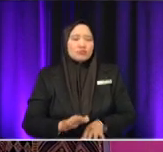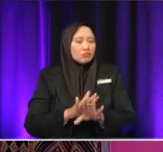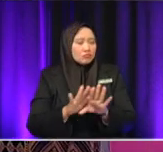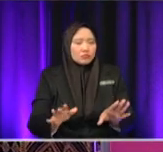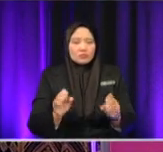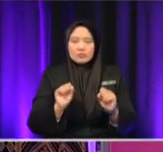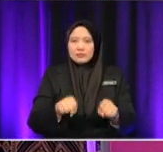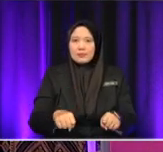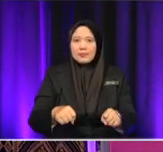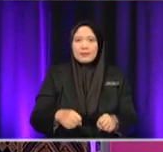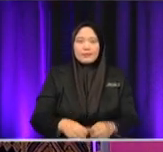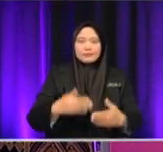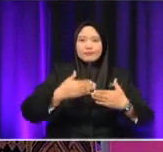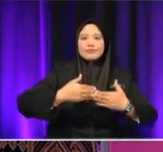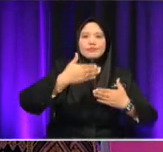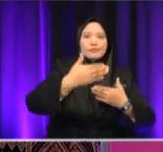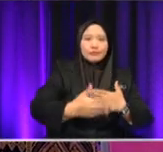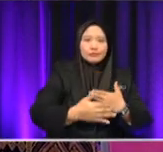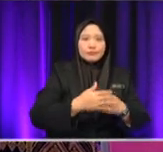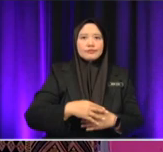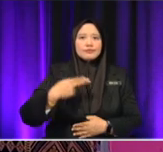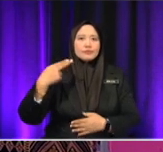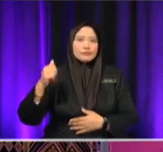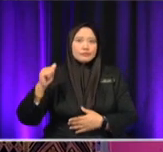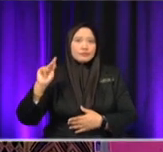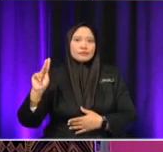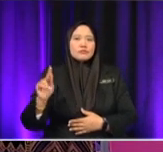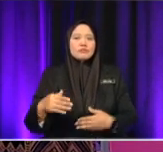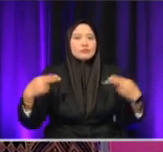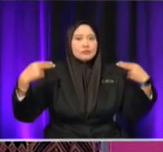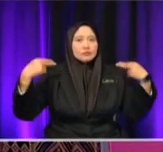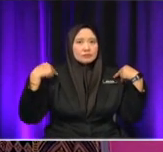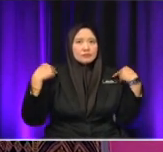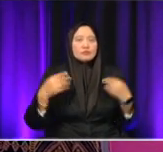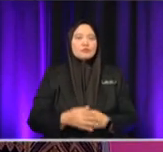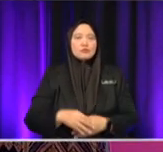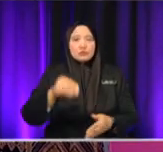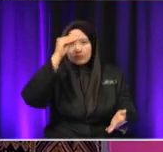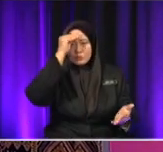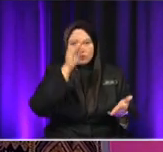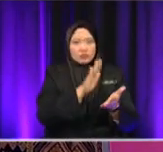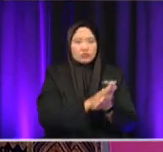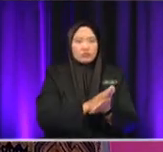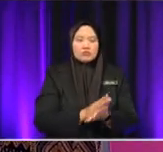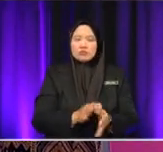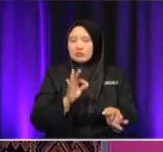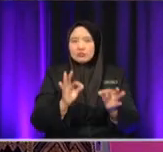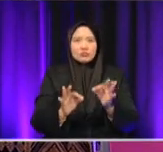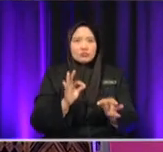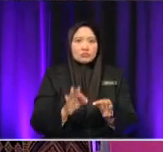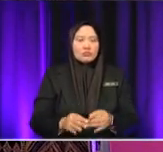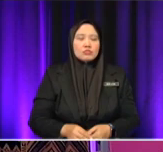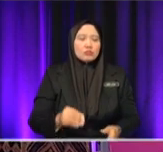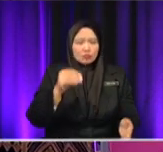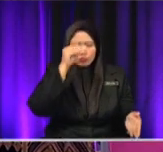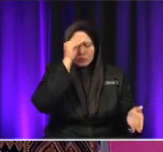yang lebih daripada suami contoh kalau suami melarang istri untuk melaksanakan perintah Allah seperti berpuasa salat Ayo itu tidak dibenarkan